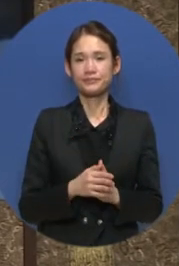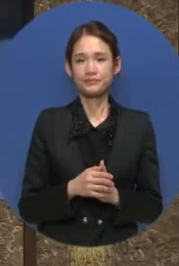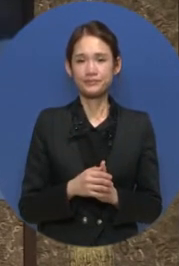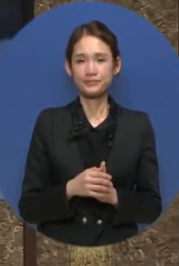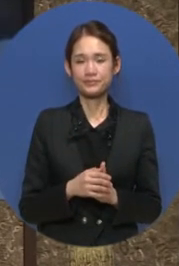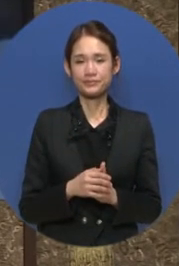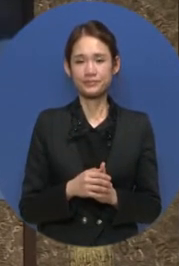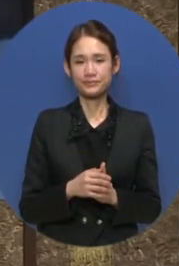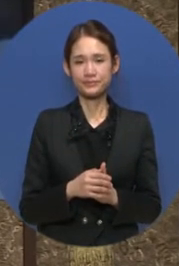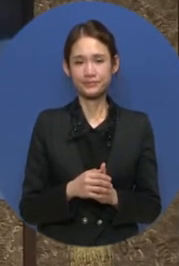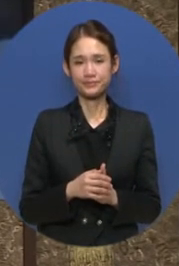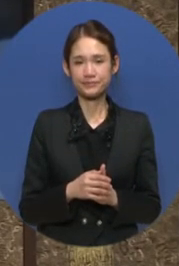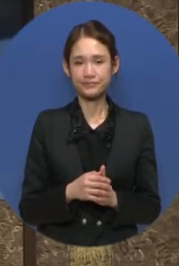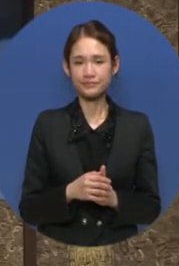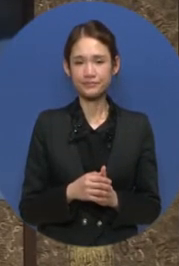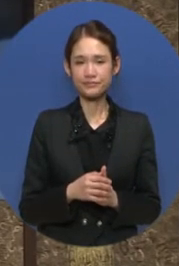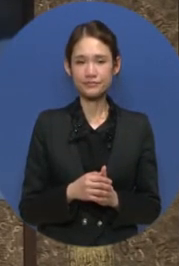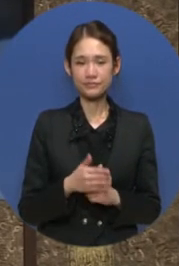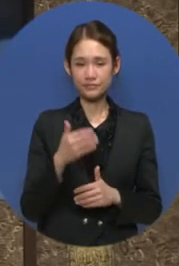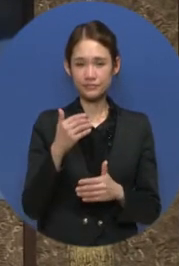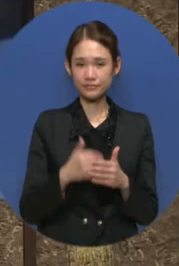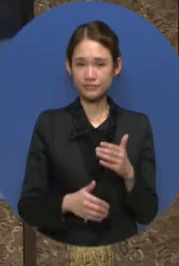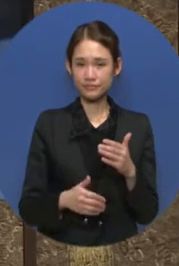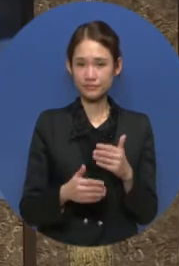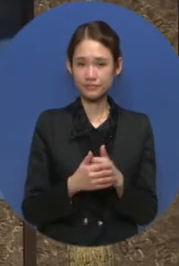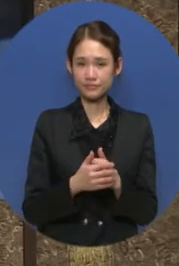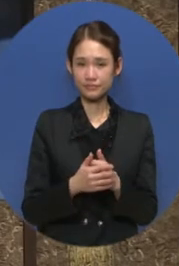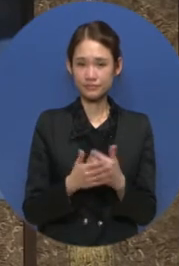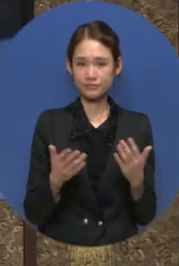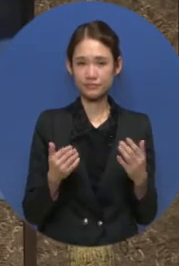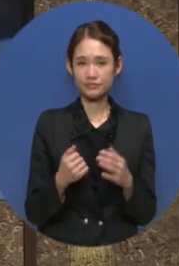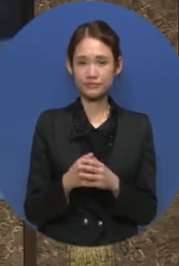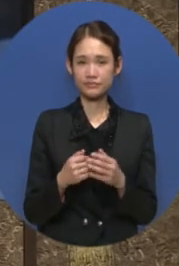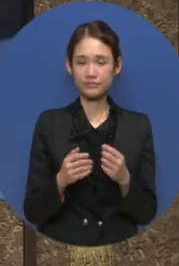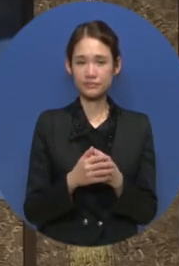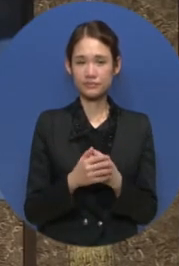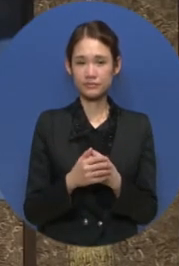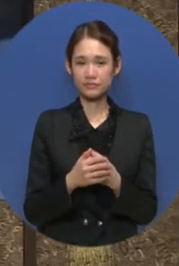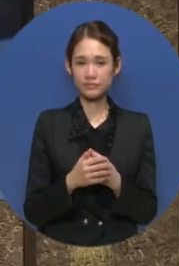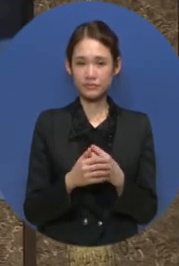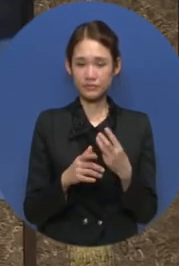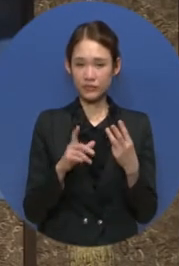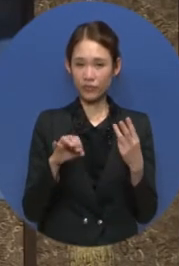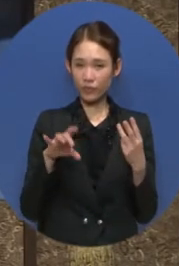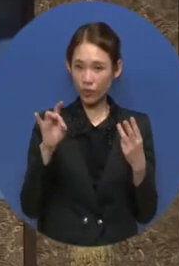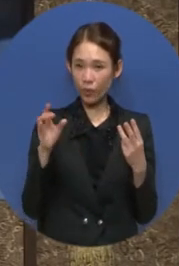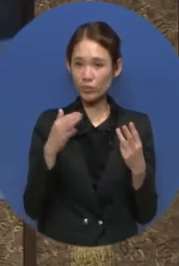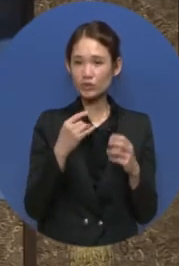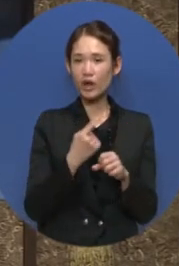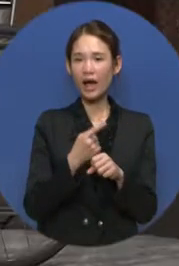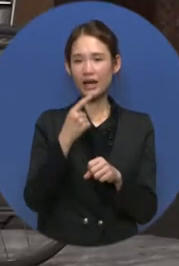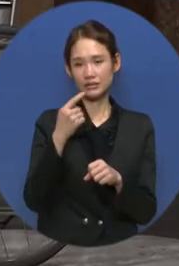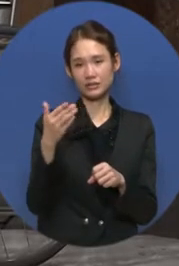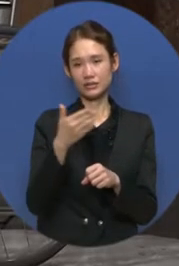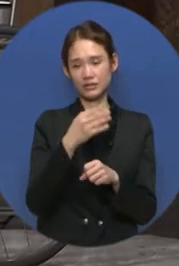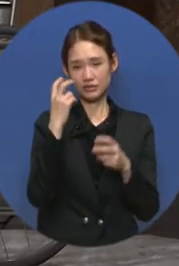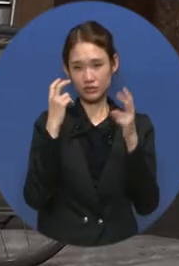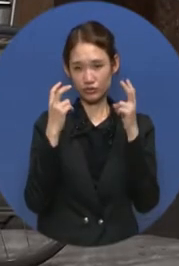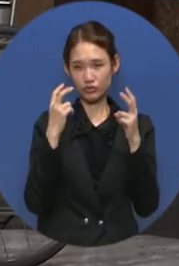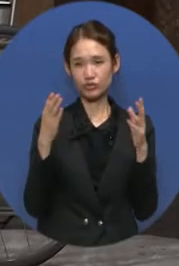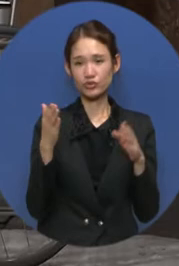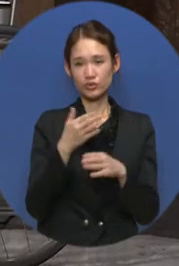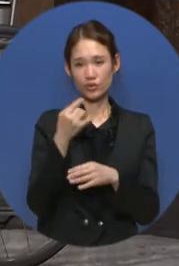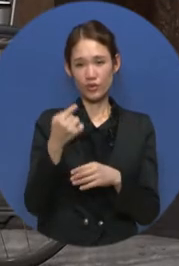재택근무를 하고 있고요. 나머지는 요즘 3월 초부터 네. 한시 출근하고 있습니다.